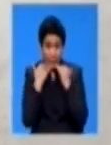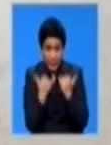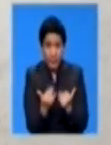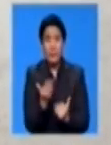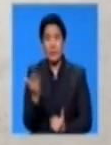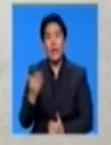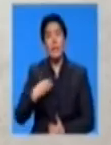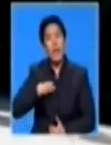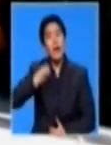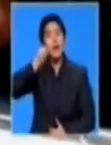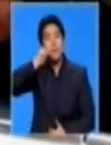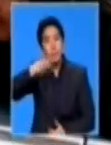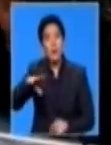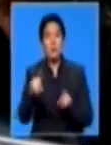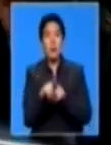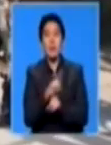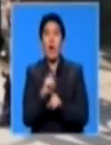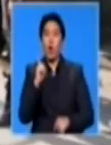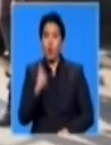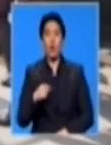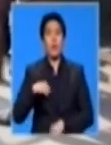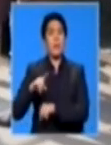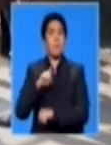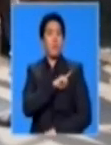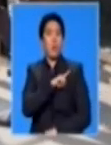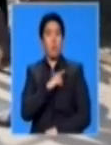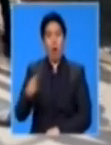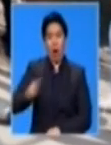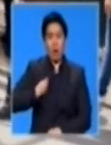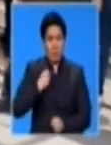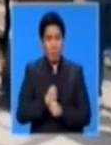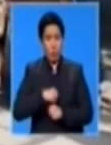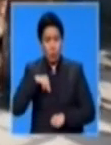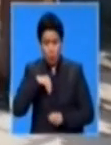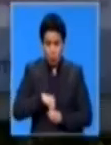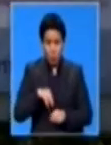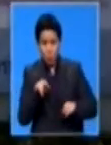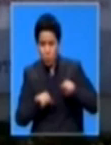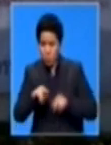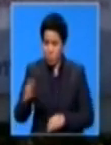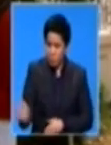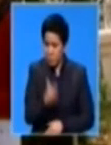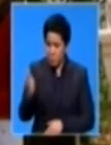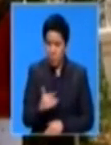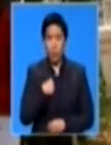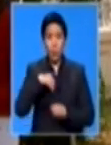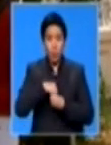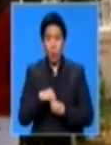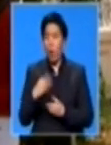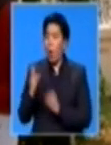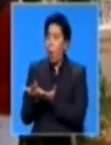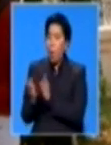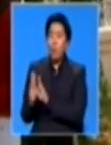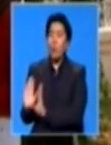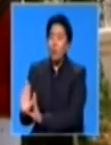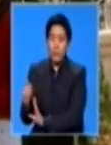ก็อยากกลับบ้านเหมือนกันแต่เขาก็จำเป็นหน้าที่นะครับแล้วก็การเสียสละความสุขของเขาที่จะต้องอยู่กับครอบครัวเข้าม